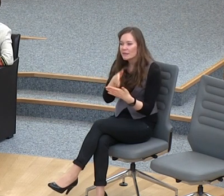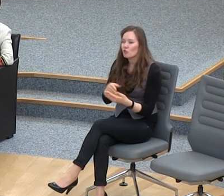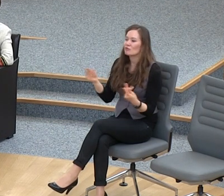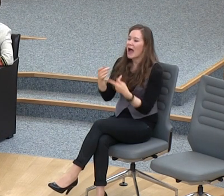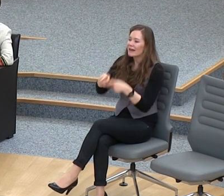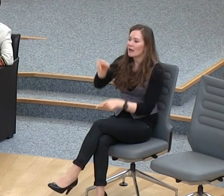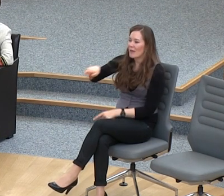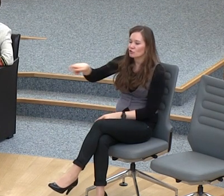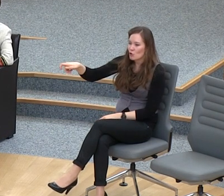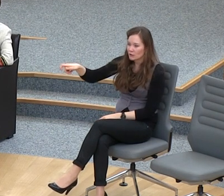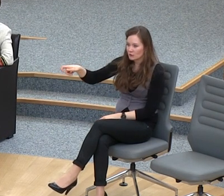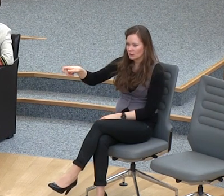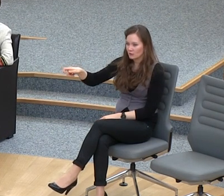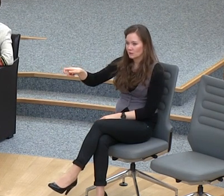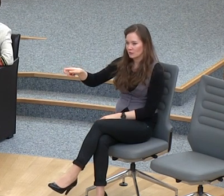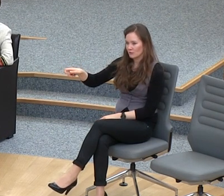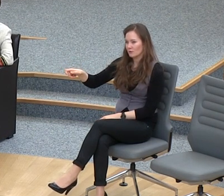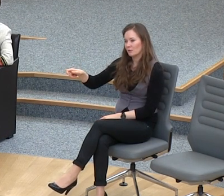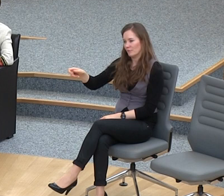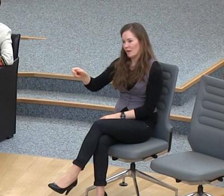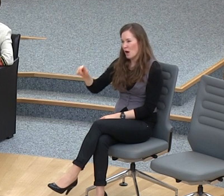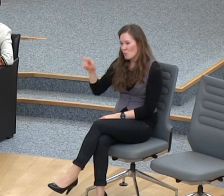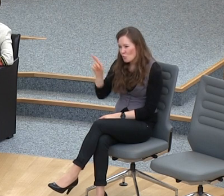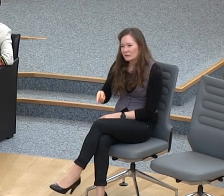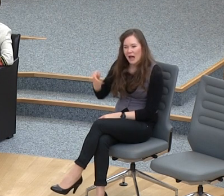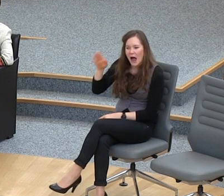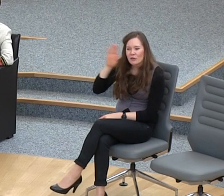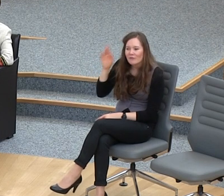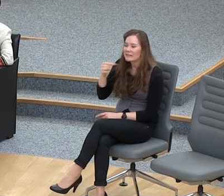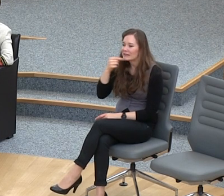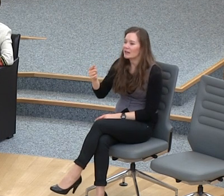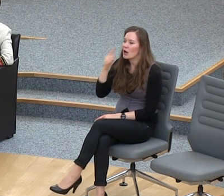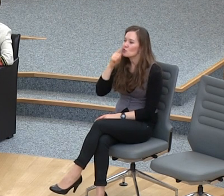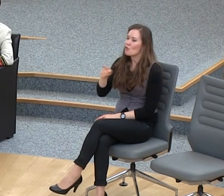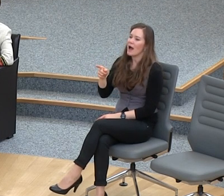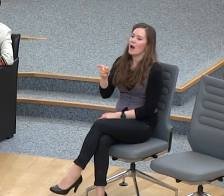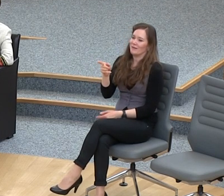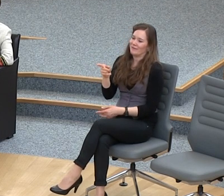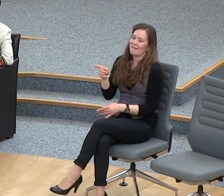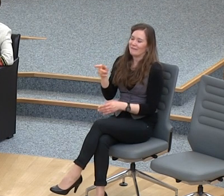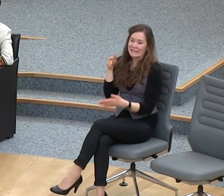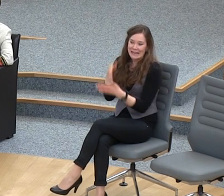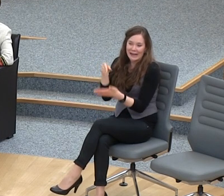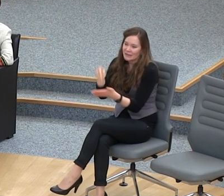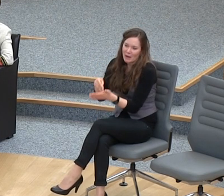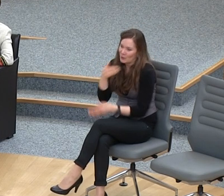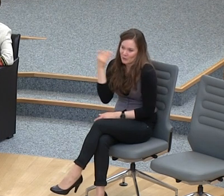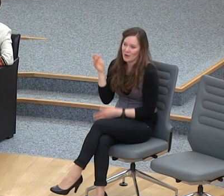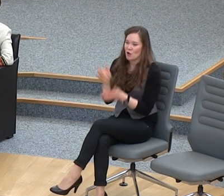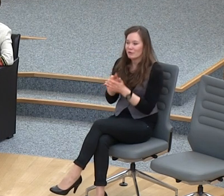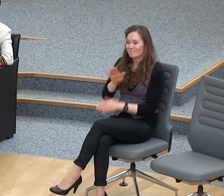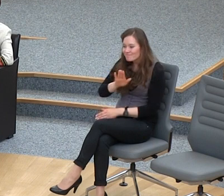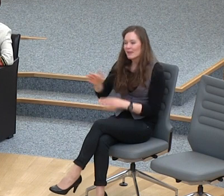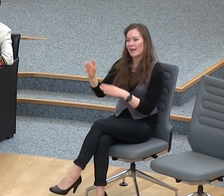andere in Gremien angehört werden, ist das nur eine mittelbare Teilhabe, weil ihre